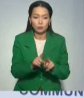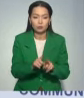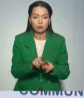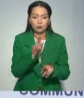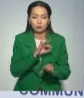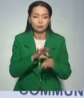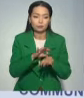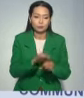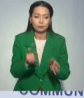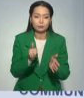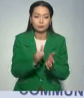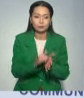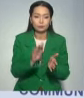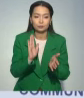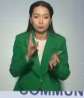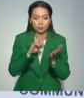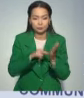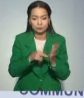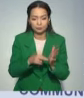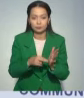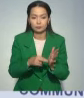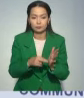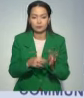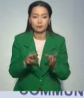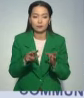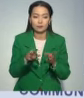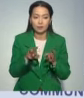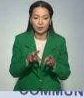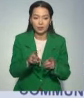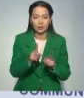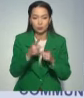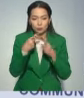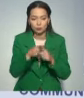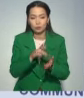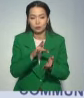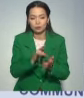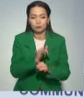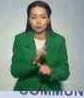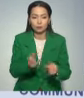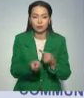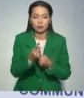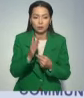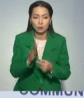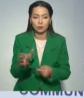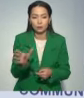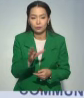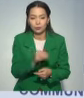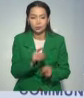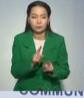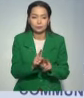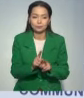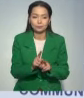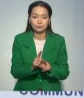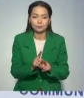работа по установке сила блочного котельной мощностью 19 калорий в час потому что три раза больше мощности